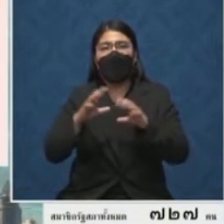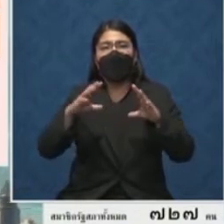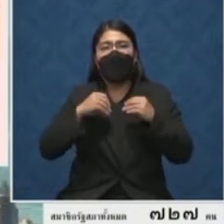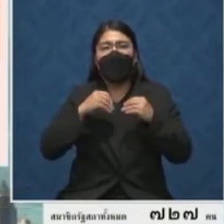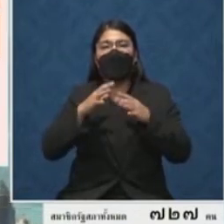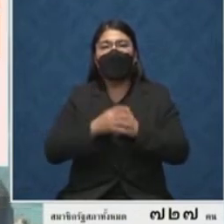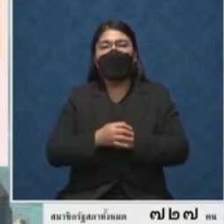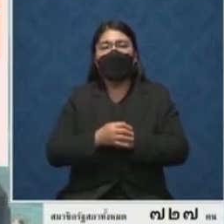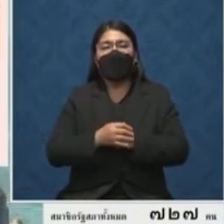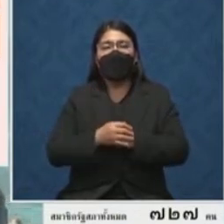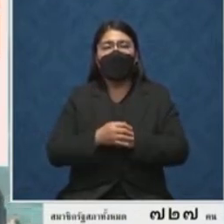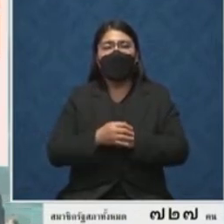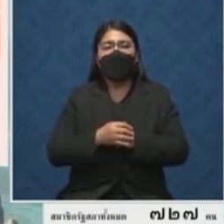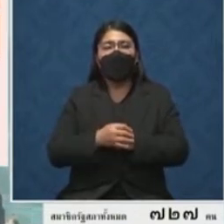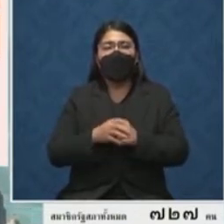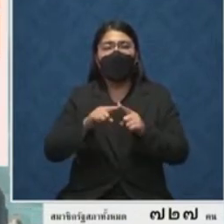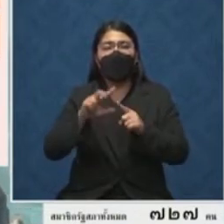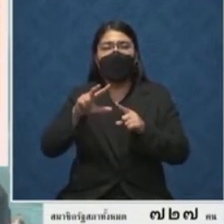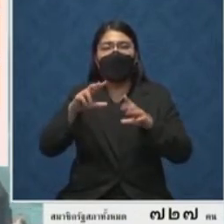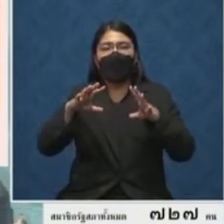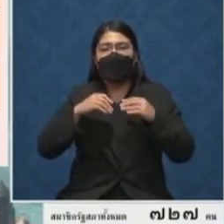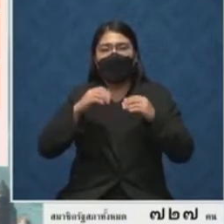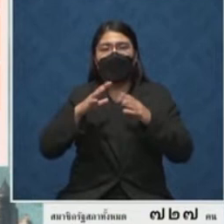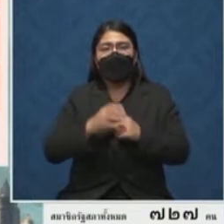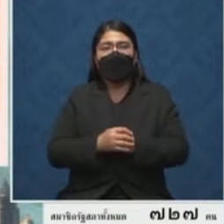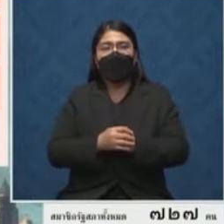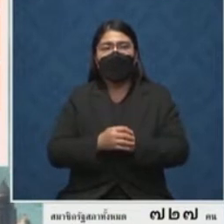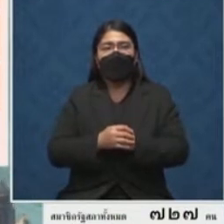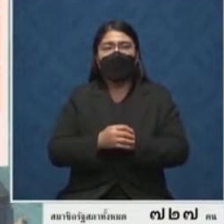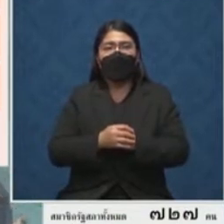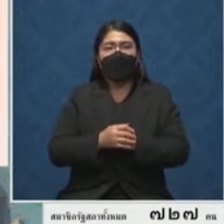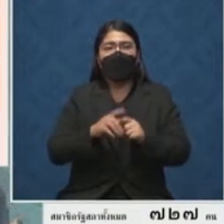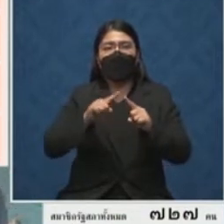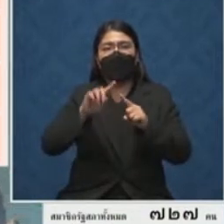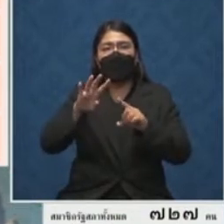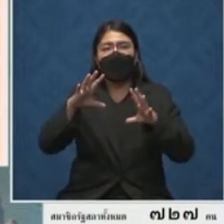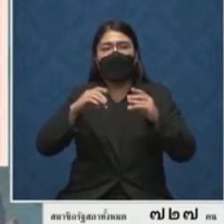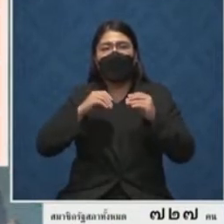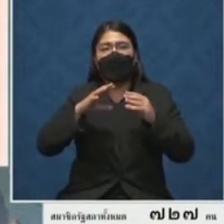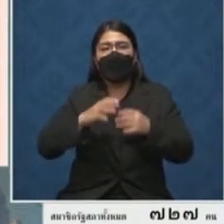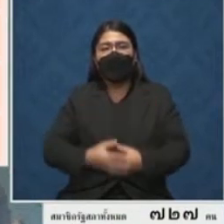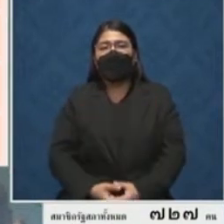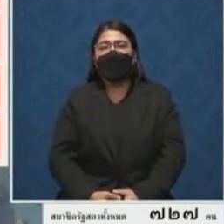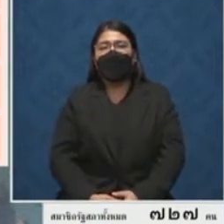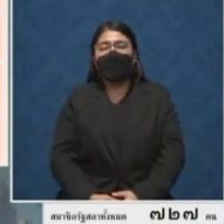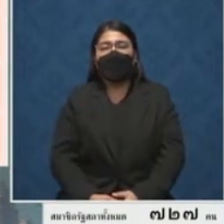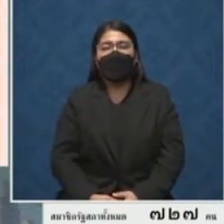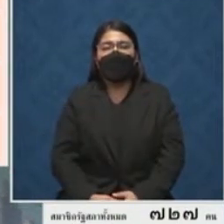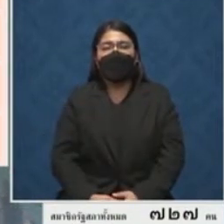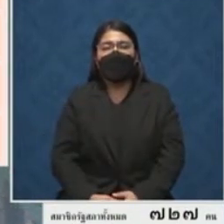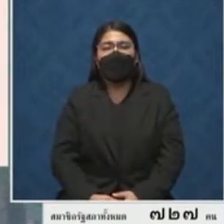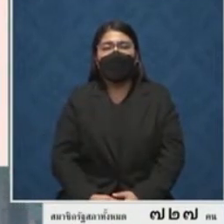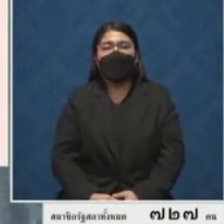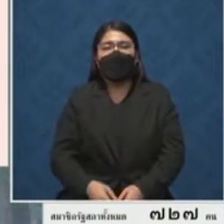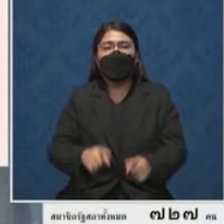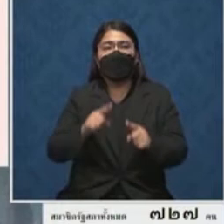การ3ไม่รับหลักการ4ไม่รับหลักการ 13นายก้านรง